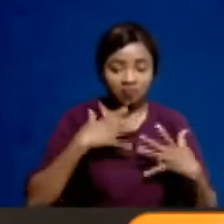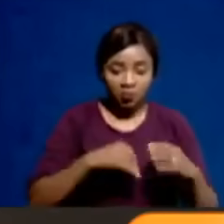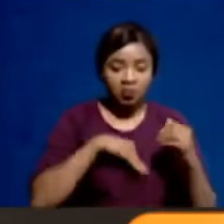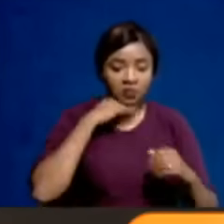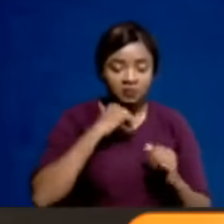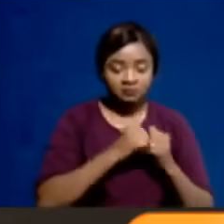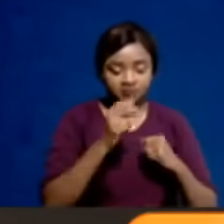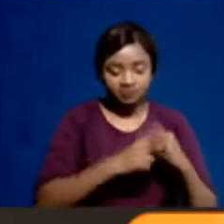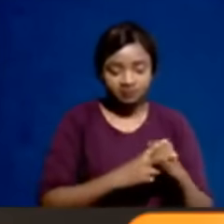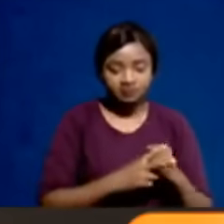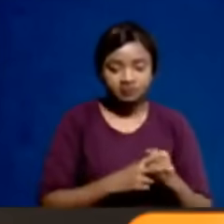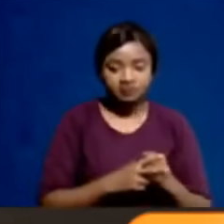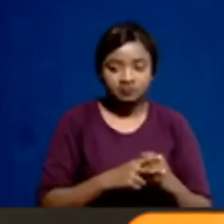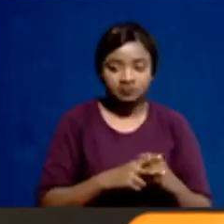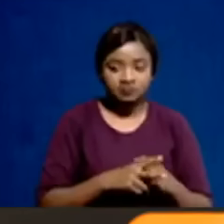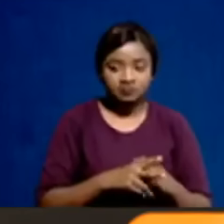leo